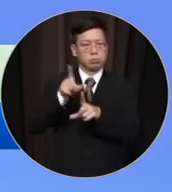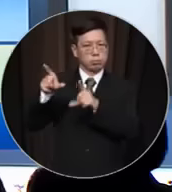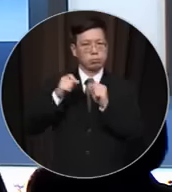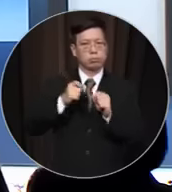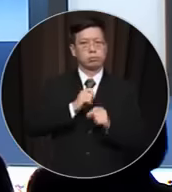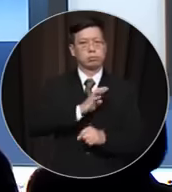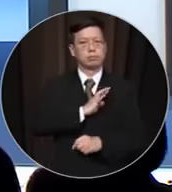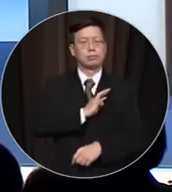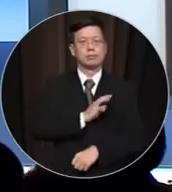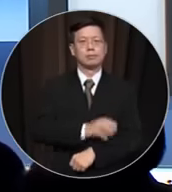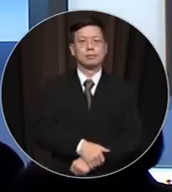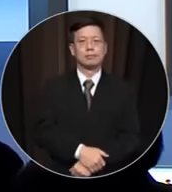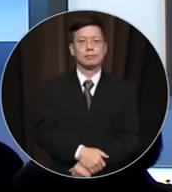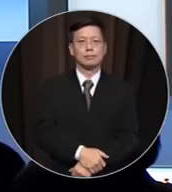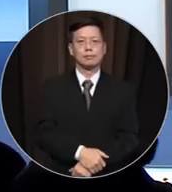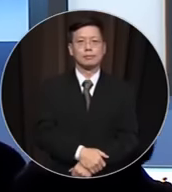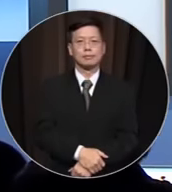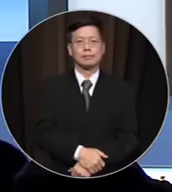求。